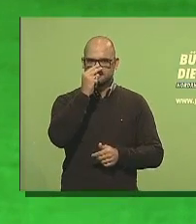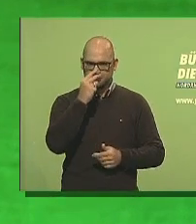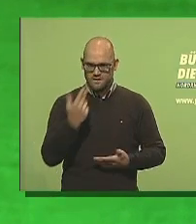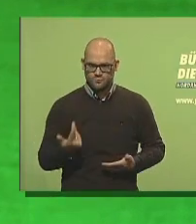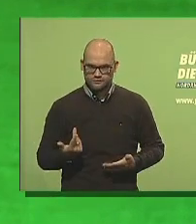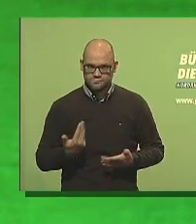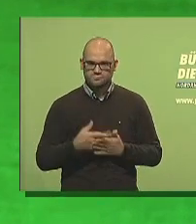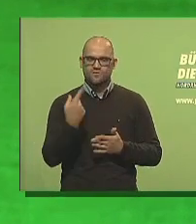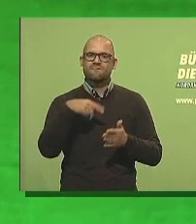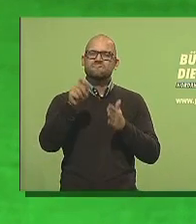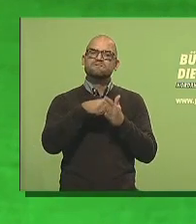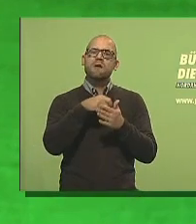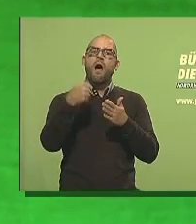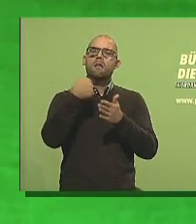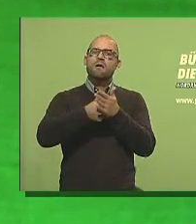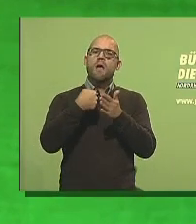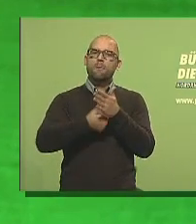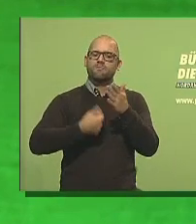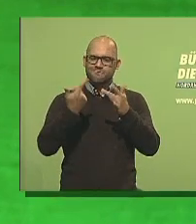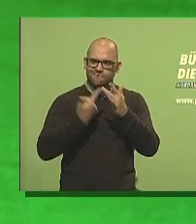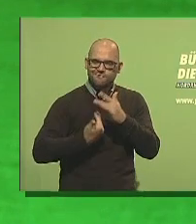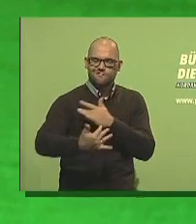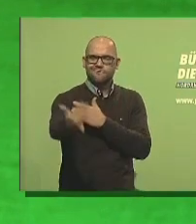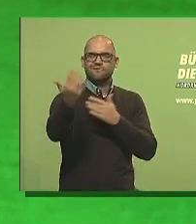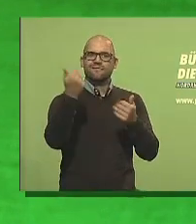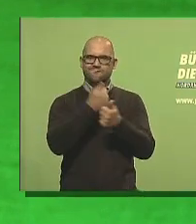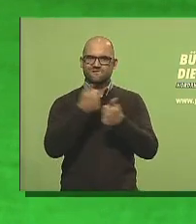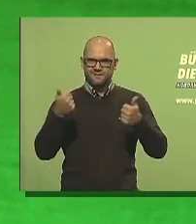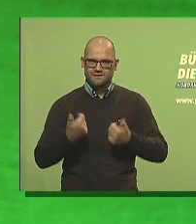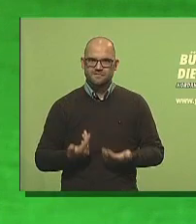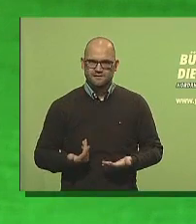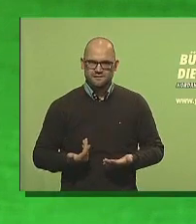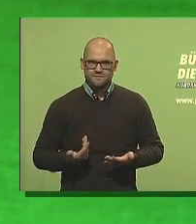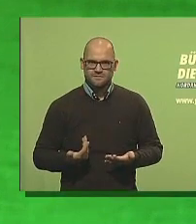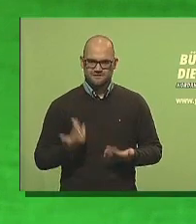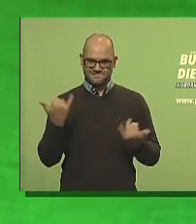wie wir Wahlkampf machen werden, in einer Zeit, wo immer noch